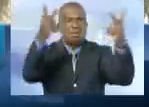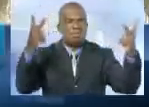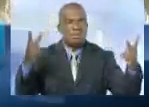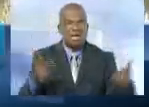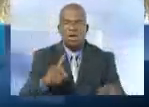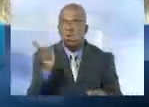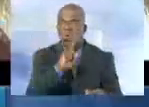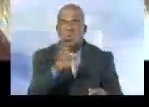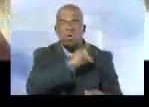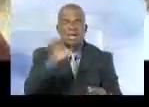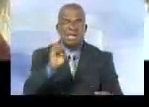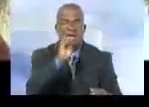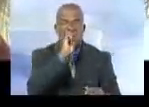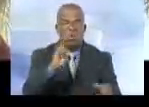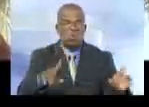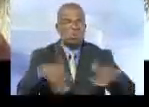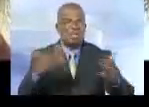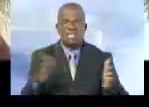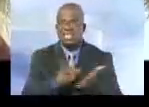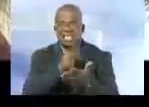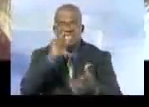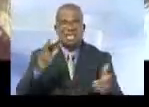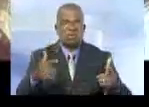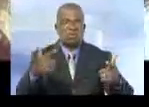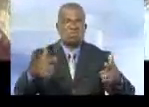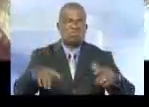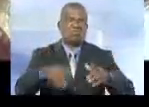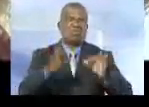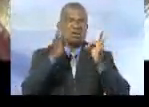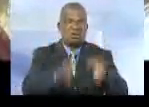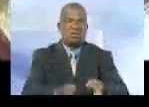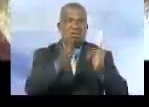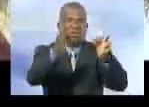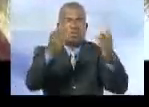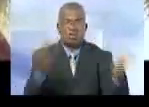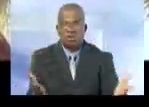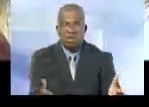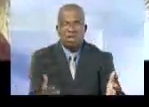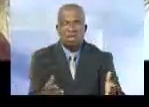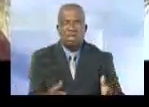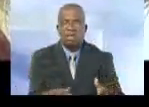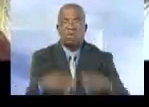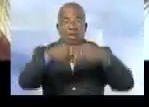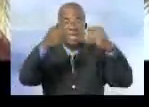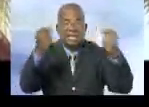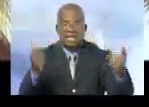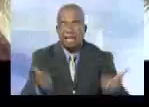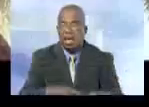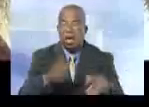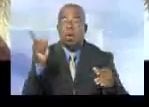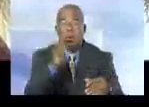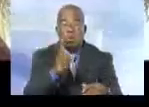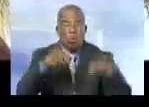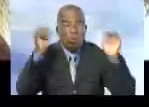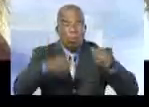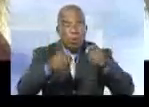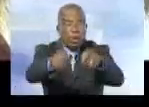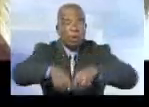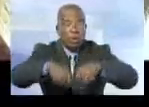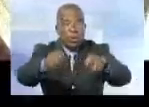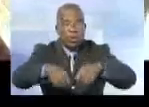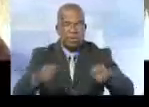70%, je pourrais dire. Donc, il ne nous reste que 30% de terres cultivables. Et dans ces 30%, les villages qui sont